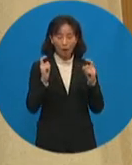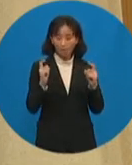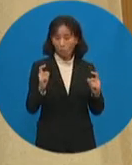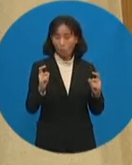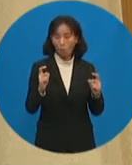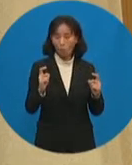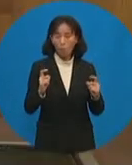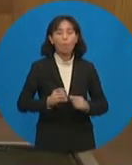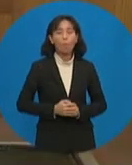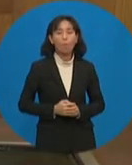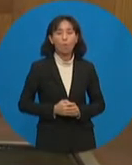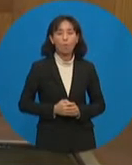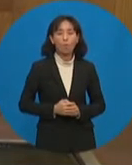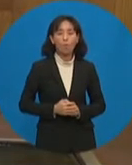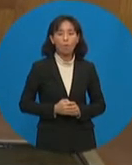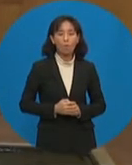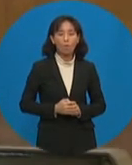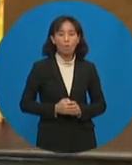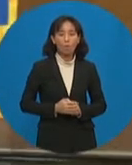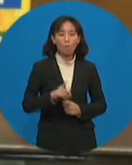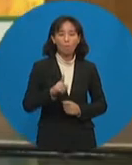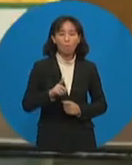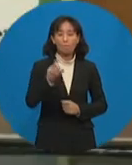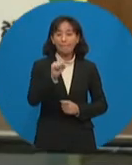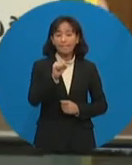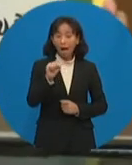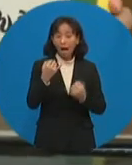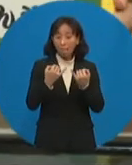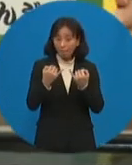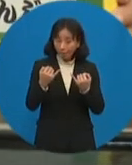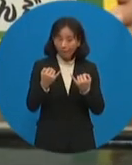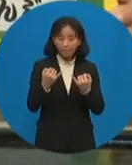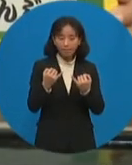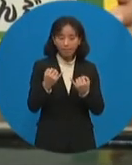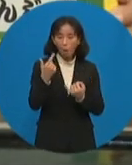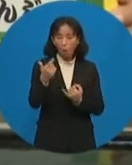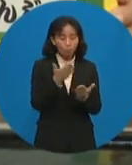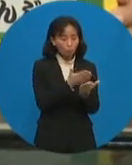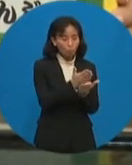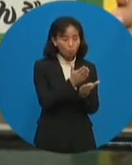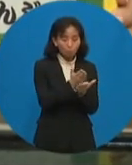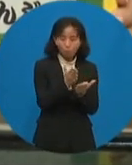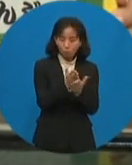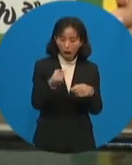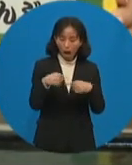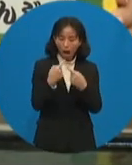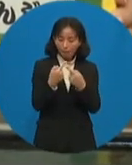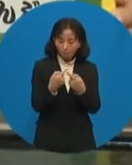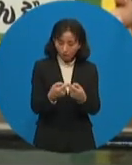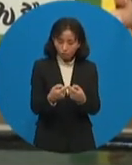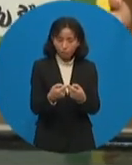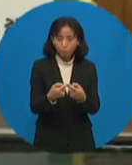ード、まるでピザ、6種の〇〇〇を使った洋風もん